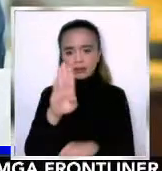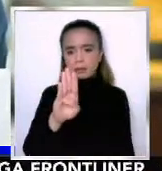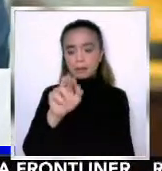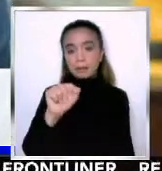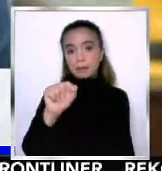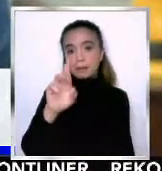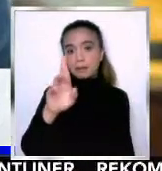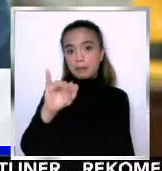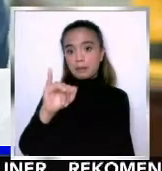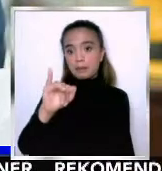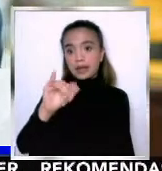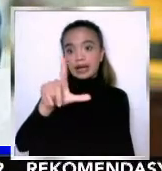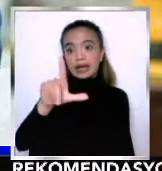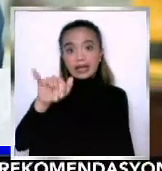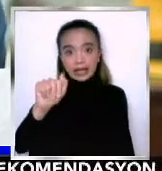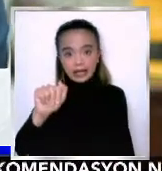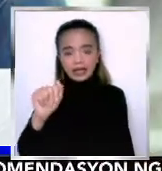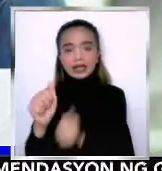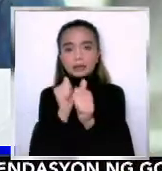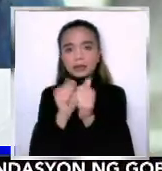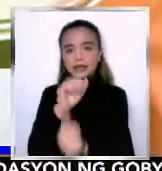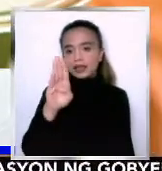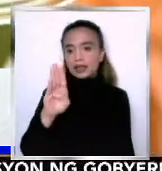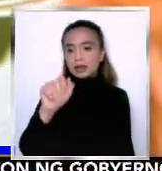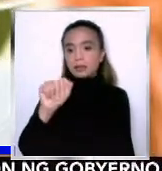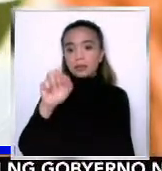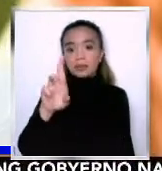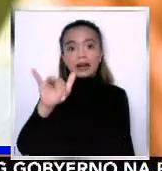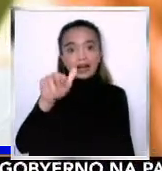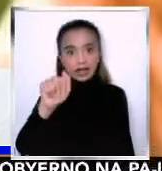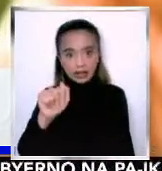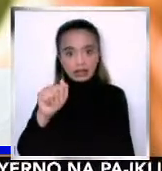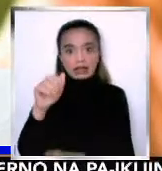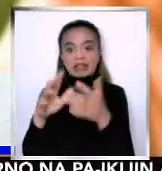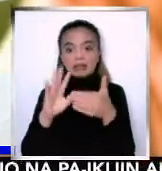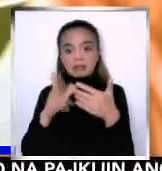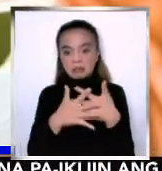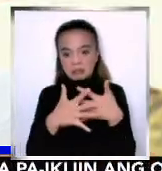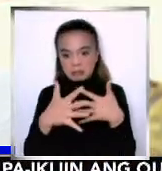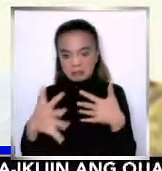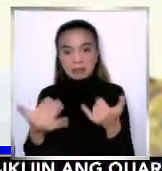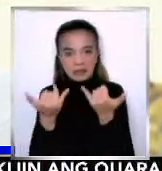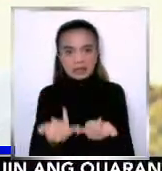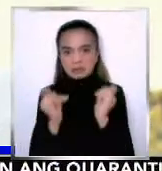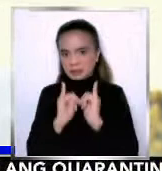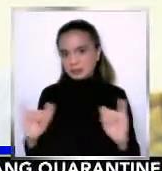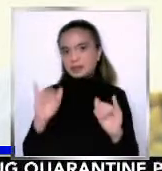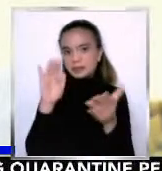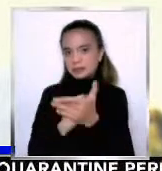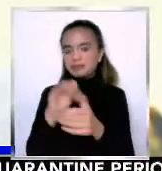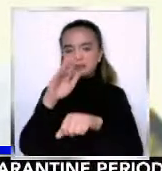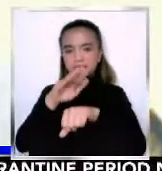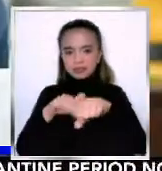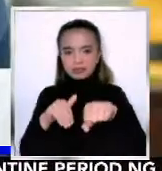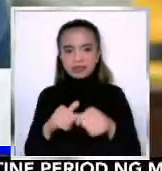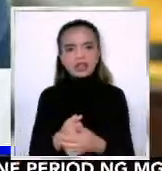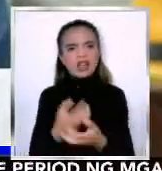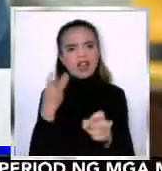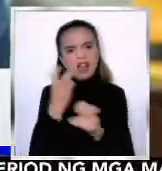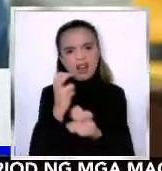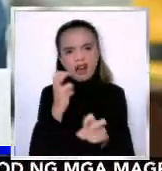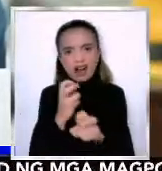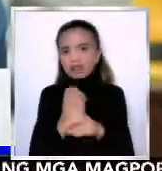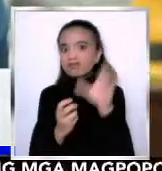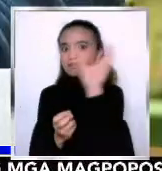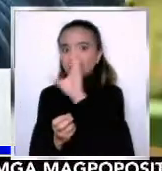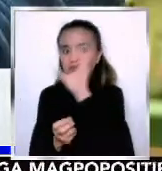Nung tumagal na, tinawag ito sa Pilipinas na bariya. Until this very day, yun pa rin ang tawag natin doon. It's very hard na makahanap ka pa niya na